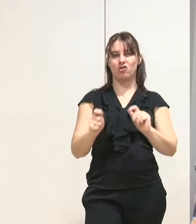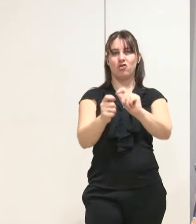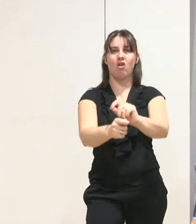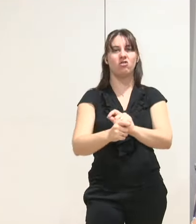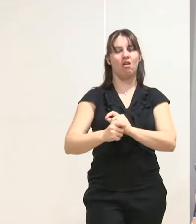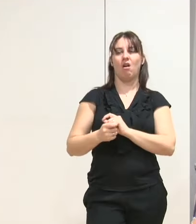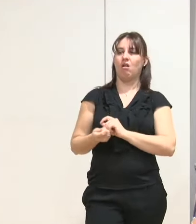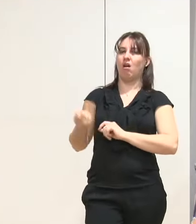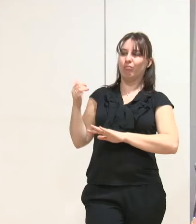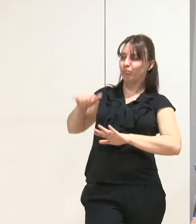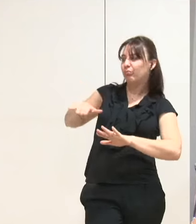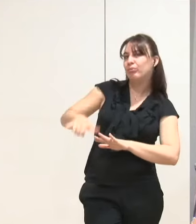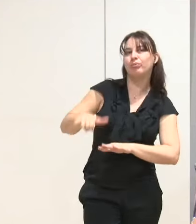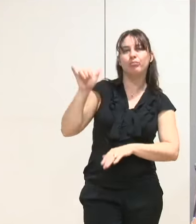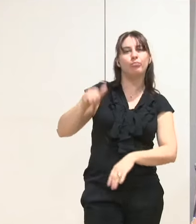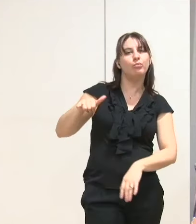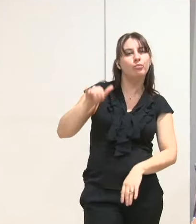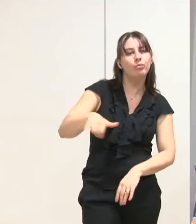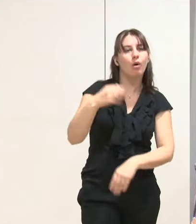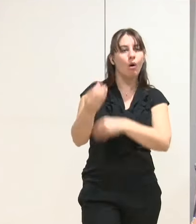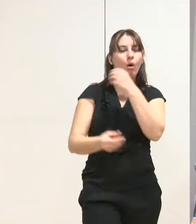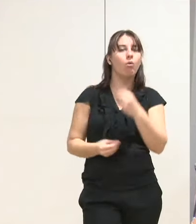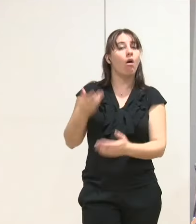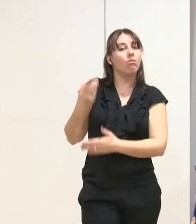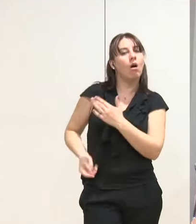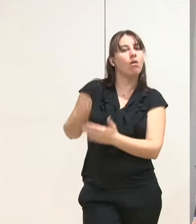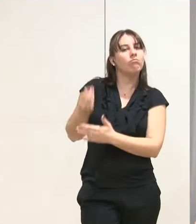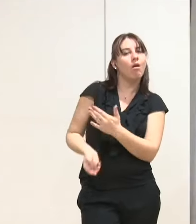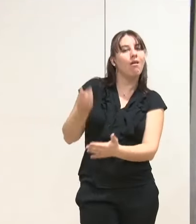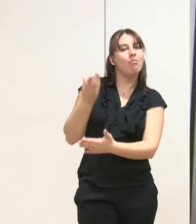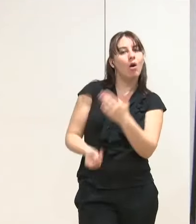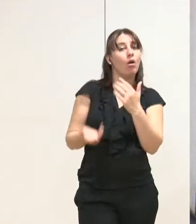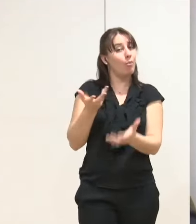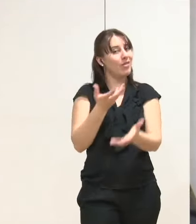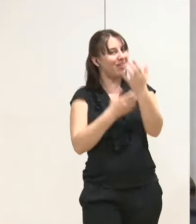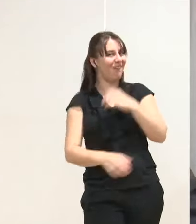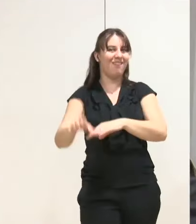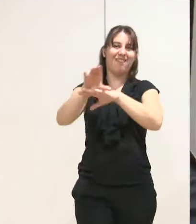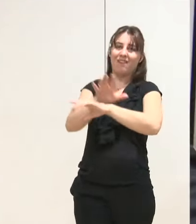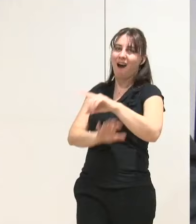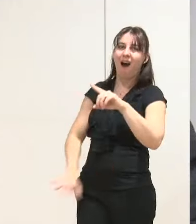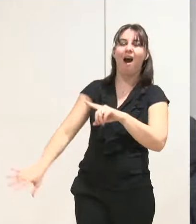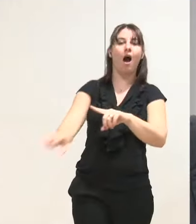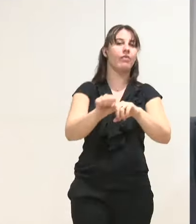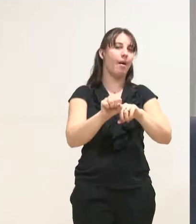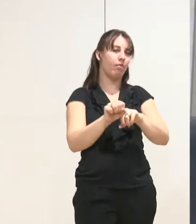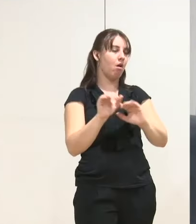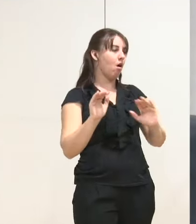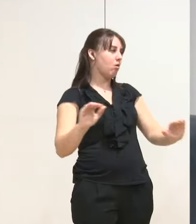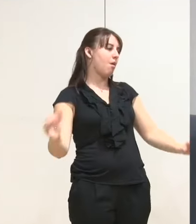mal fait ou comblera toutes les absences d'actions qui ont été évoquées tout à l'heure serait